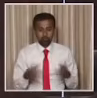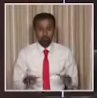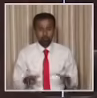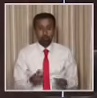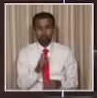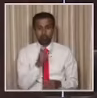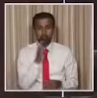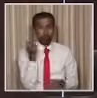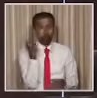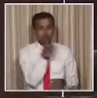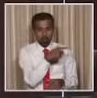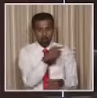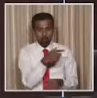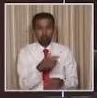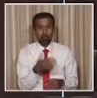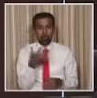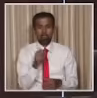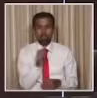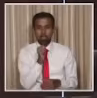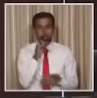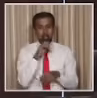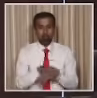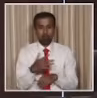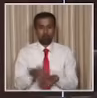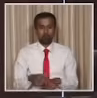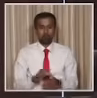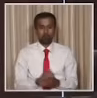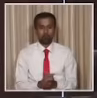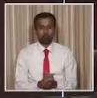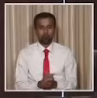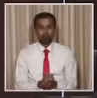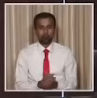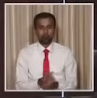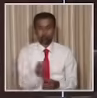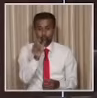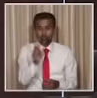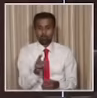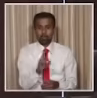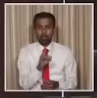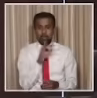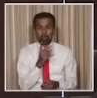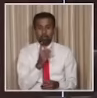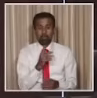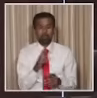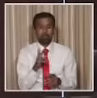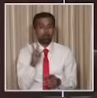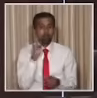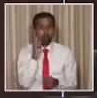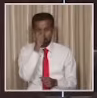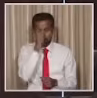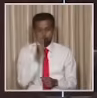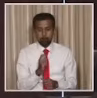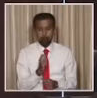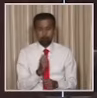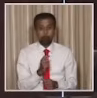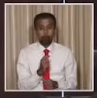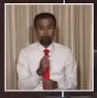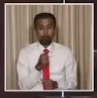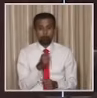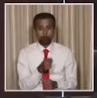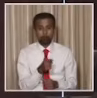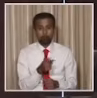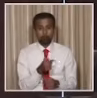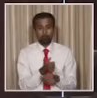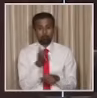උසාවි ගිහිල්ලා අද මේ දේවල් ඇත්ත වෙලා ඔප්පු වෙලා අද මේ කළේ හැබැයි අද ඔබතුමා විලැජ්ජා වෙන්න අද රනිල් වික්‍රමසිංහ වික්‍රමතුමාට